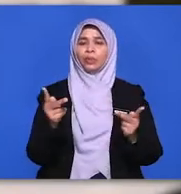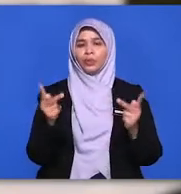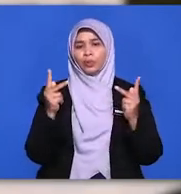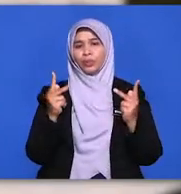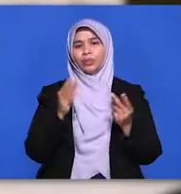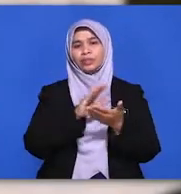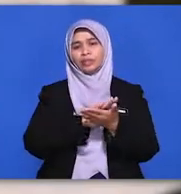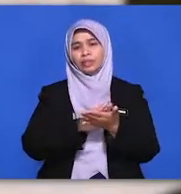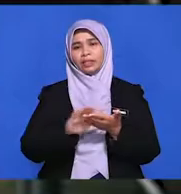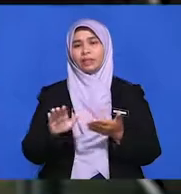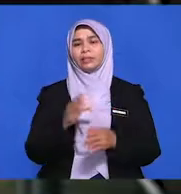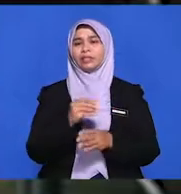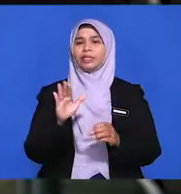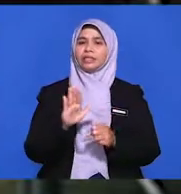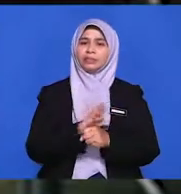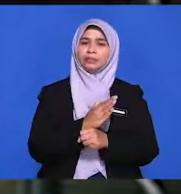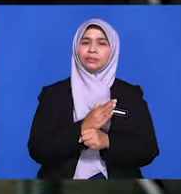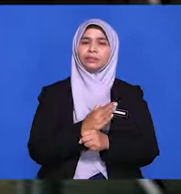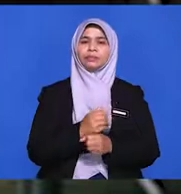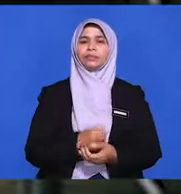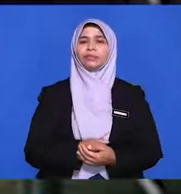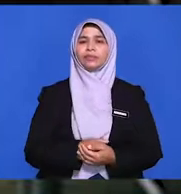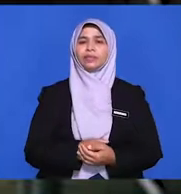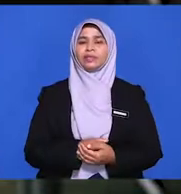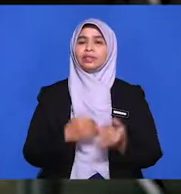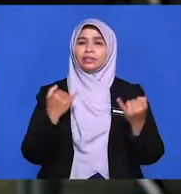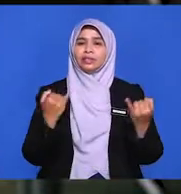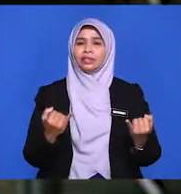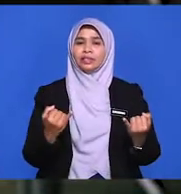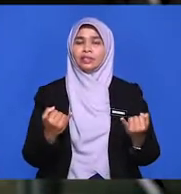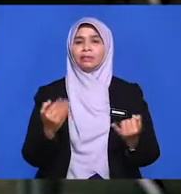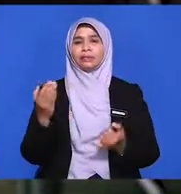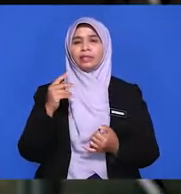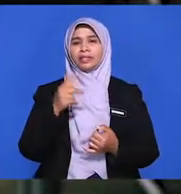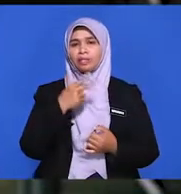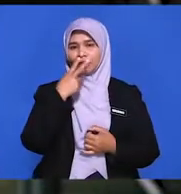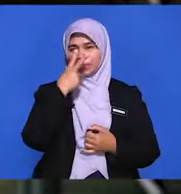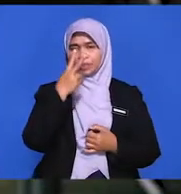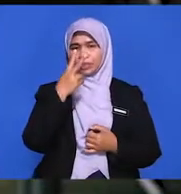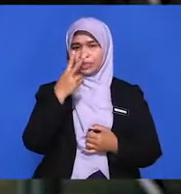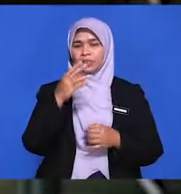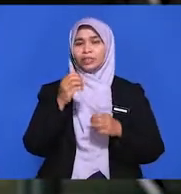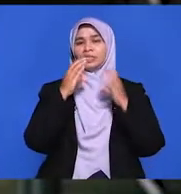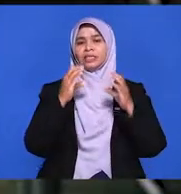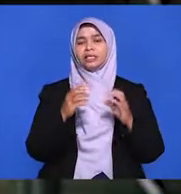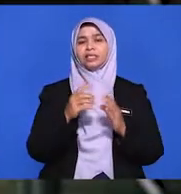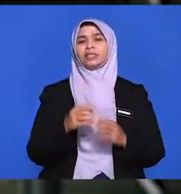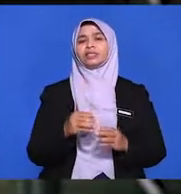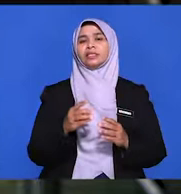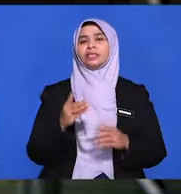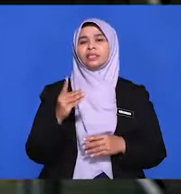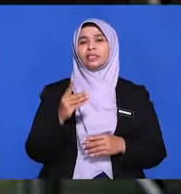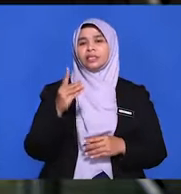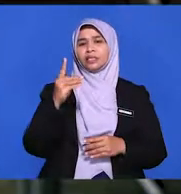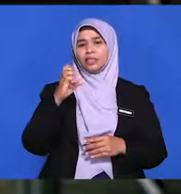dan sempurna. Baiklah, sekarang mari kita lihat secara terperinci setiap